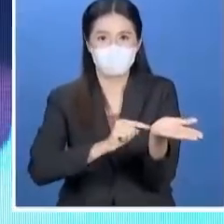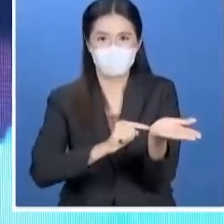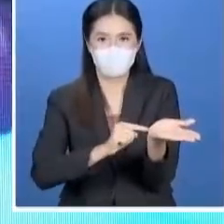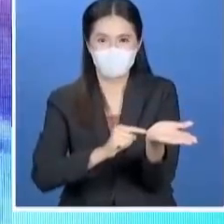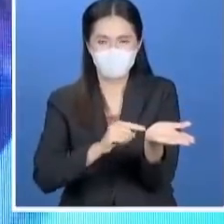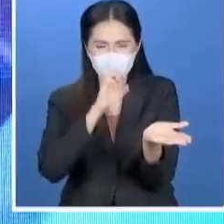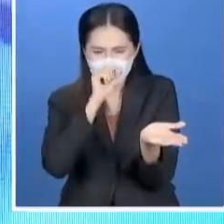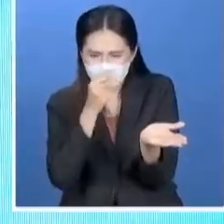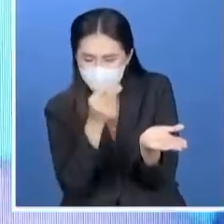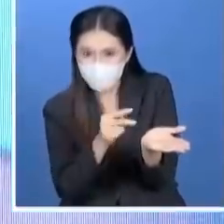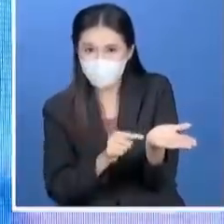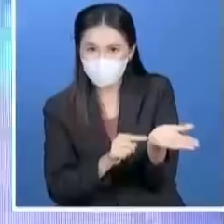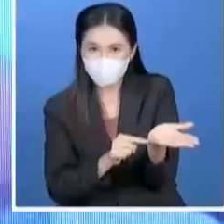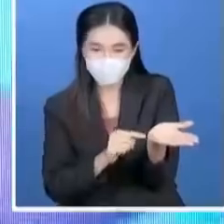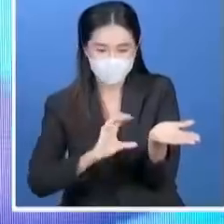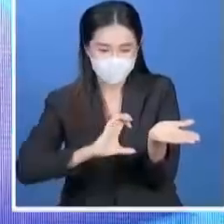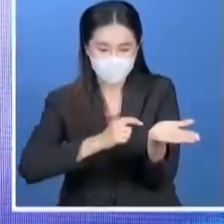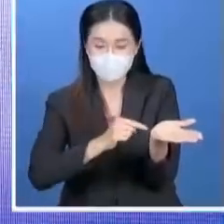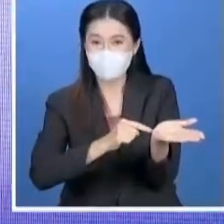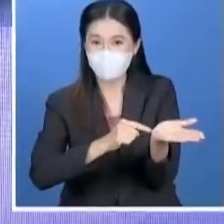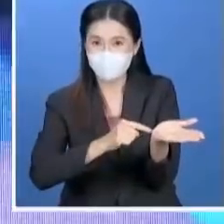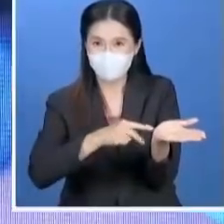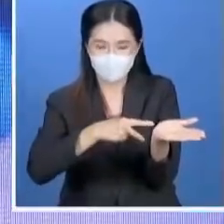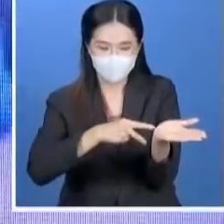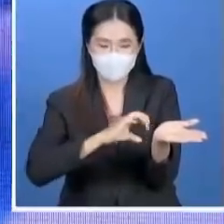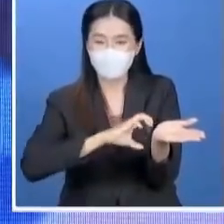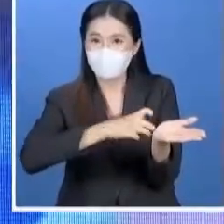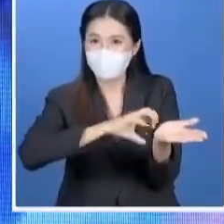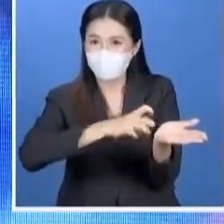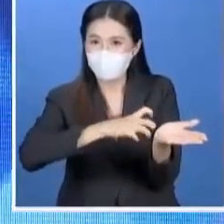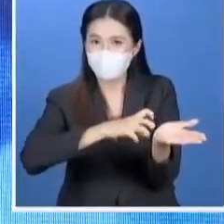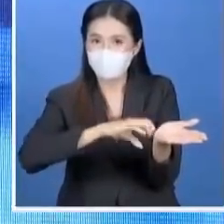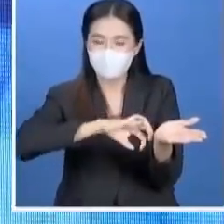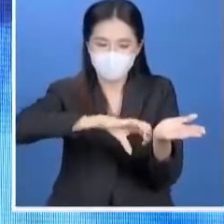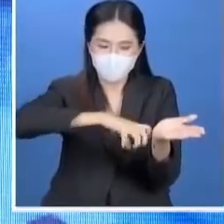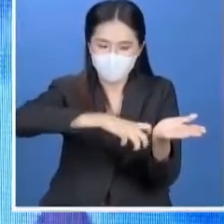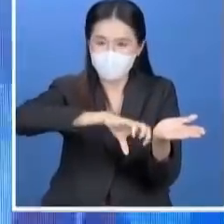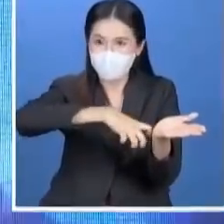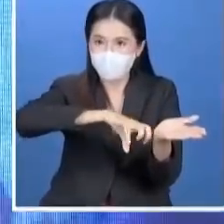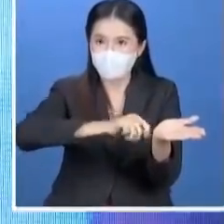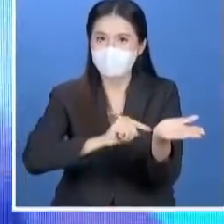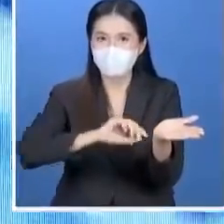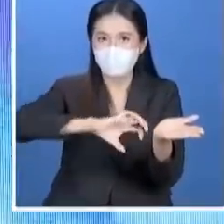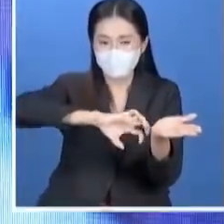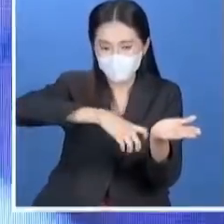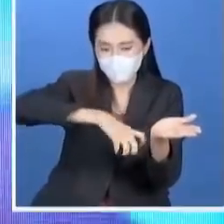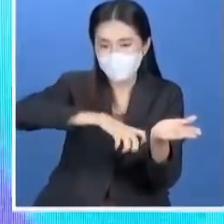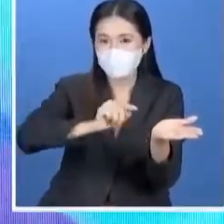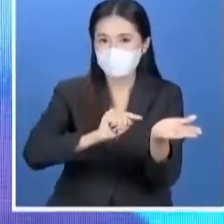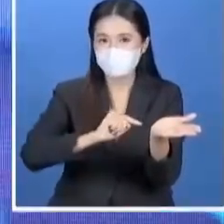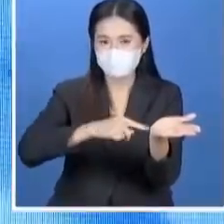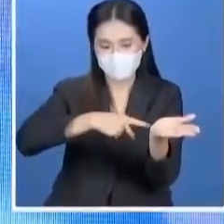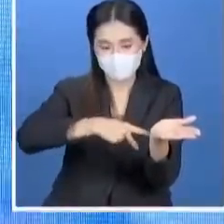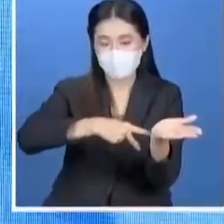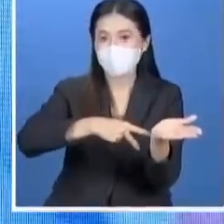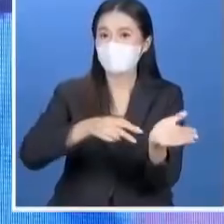แผลพบว่าระยะและขนาดของบาดแผลสอดคล้องกับการปั่นของใบพัดเรือทุกประการโดยจังหวะการปั่นจะทำให้เกิดแผล